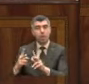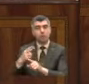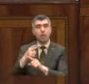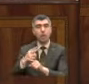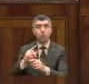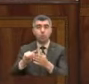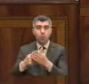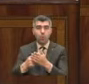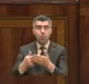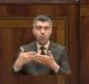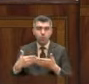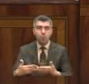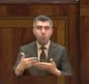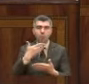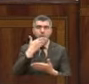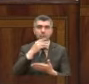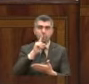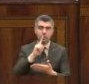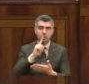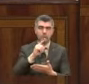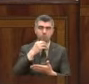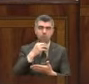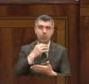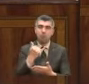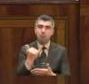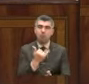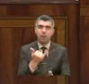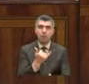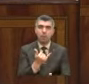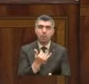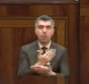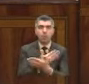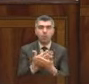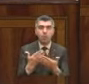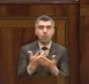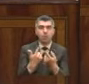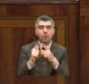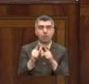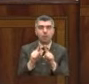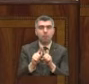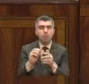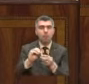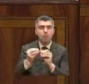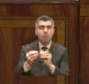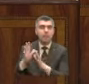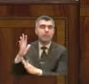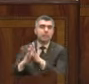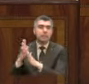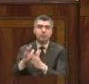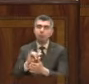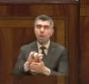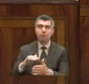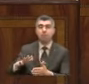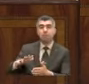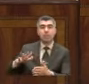ولينا كنتحكموا في القطاع ديال الكهرباء، ودي من الانجازات العظيمه والاثار ديالها. الاقتصاد الوطني لم يعد يعاني، كل المدن لم تعد تعاني